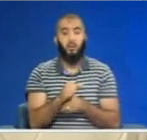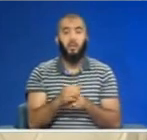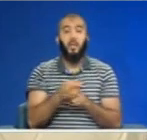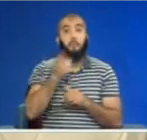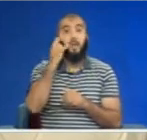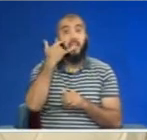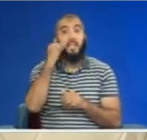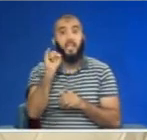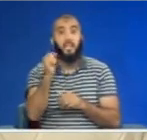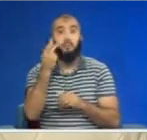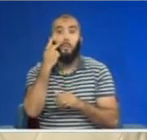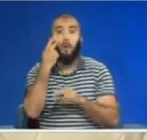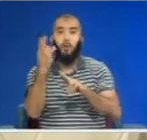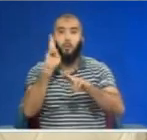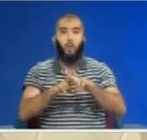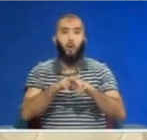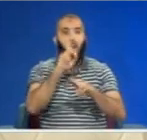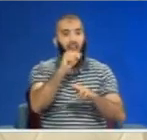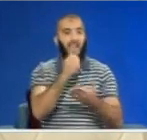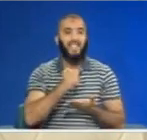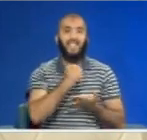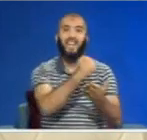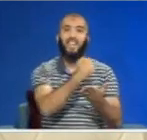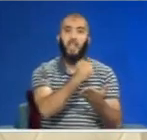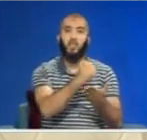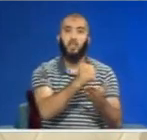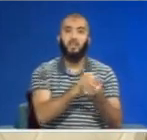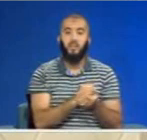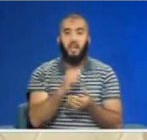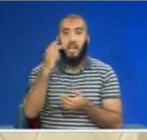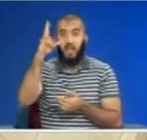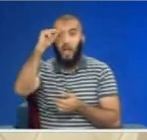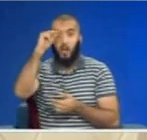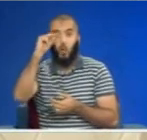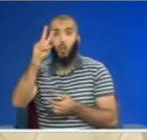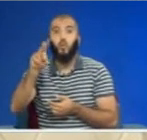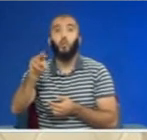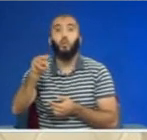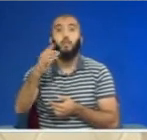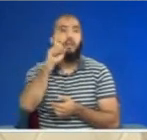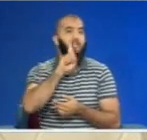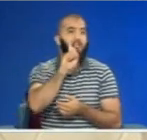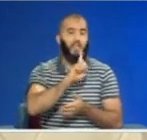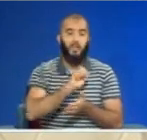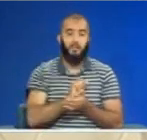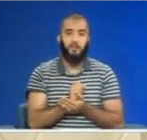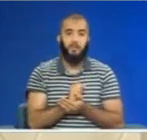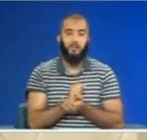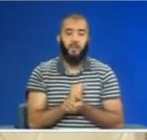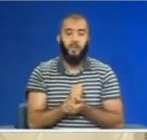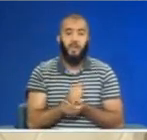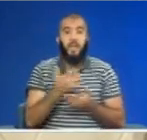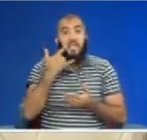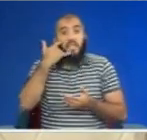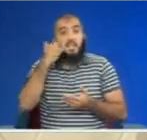حظ الأنثيين. إذن هنا نقول بأن هذه العطية من الأب، الآن إذا